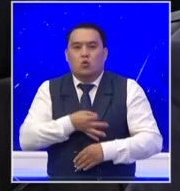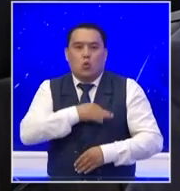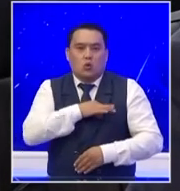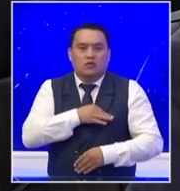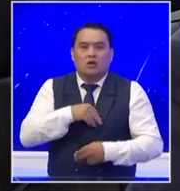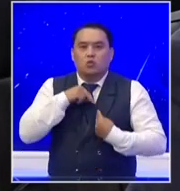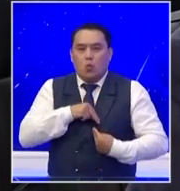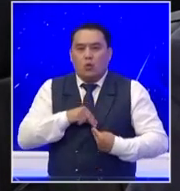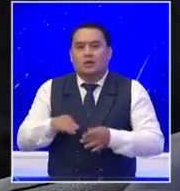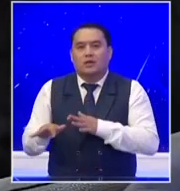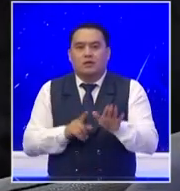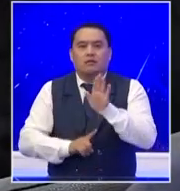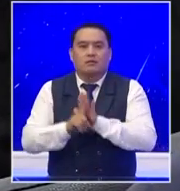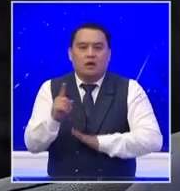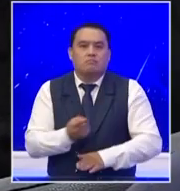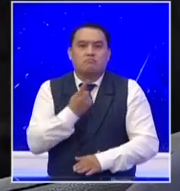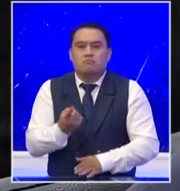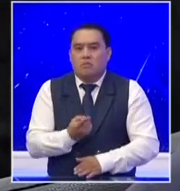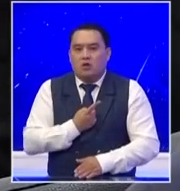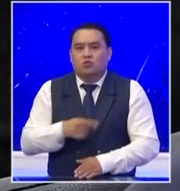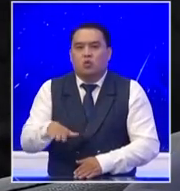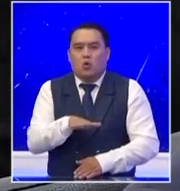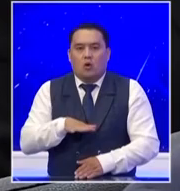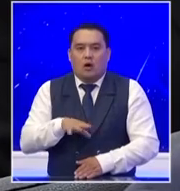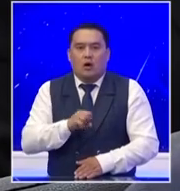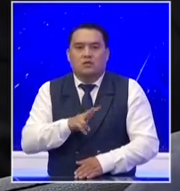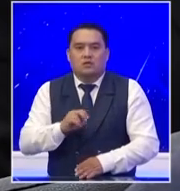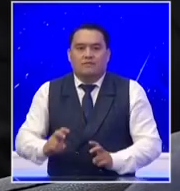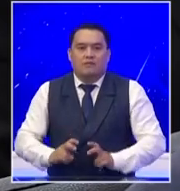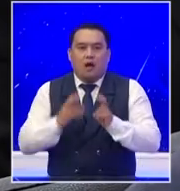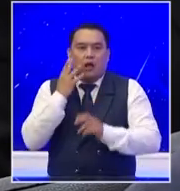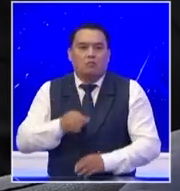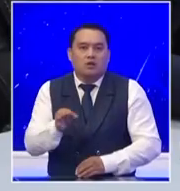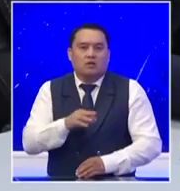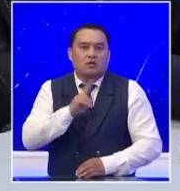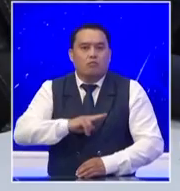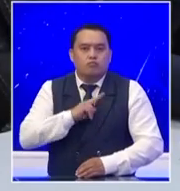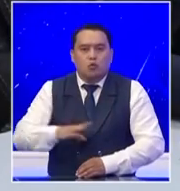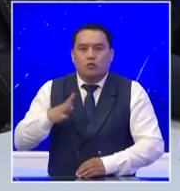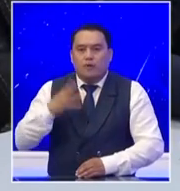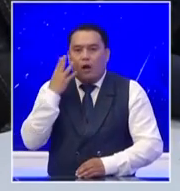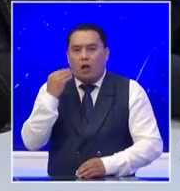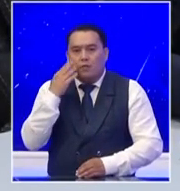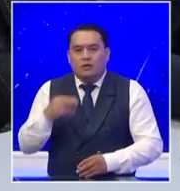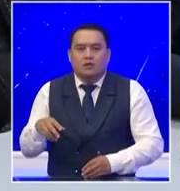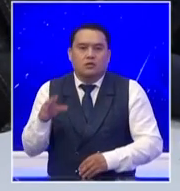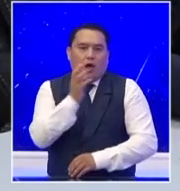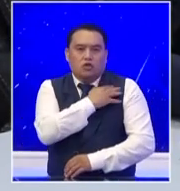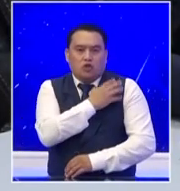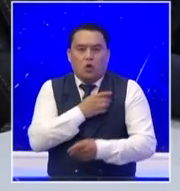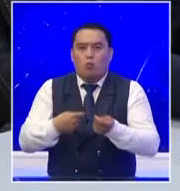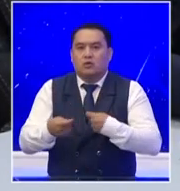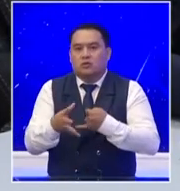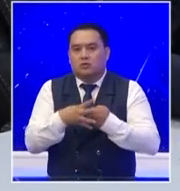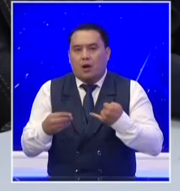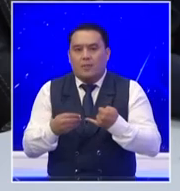юриспруденции. Трудовую деятельность начал мастером участка Треста Казлифт города Алматы. В разные годы работал в южной столице начальником